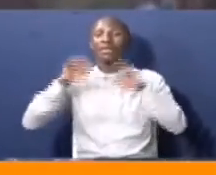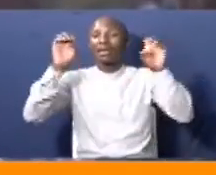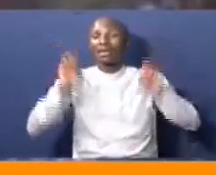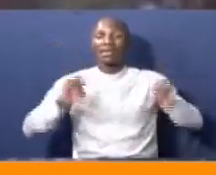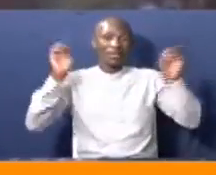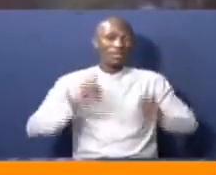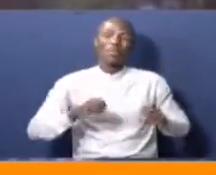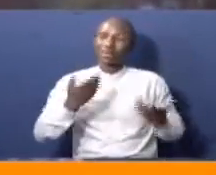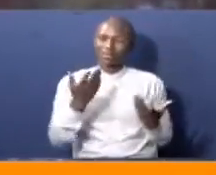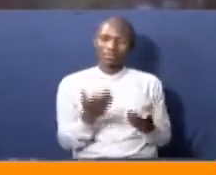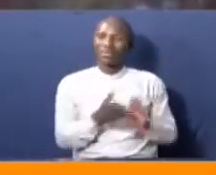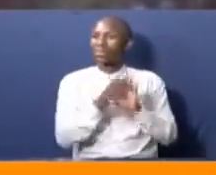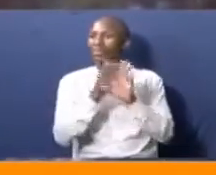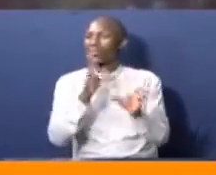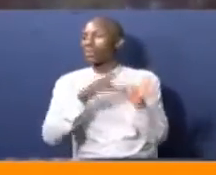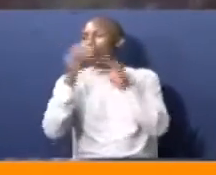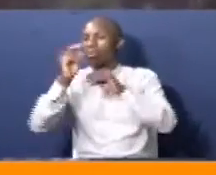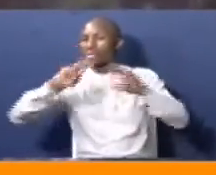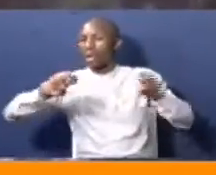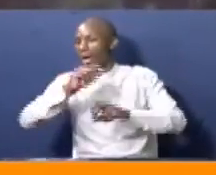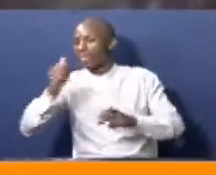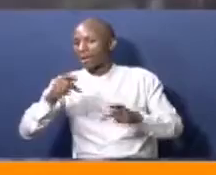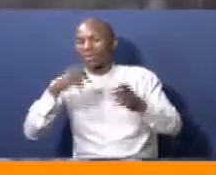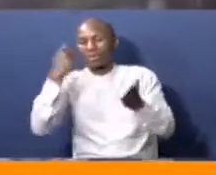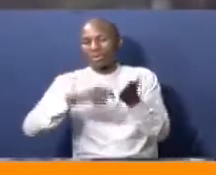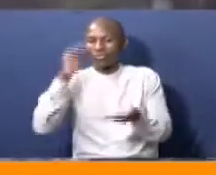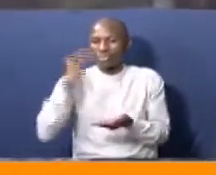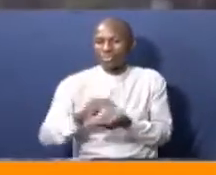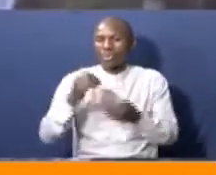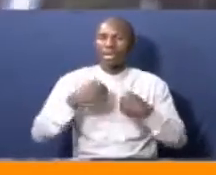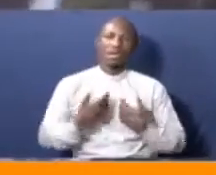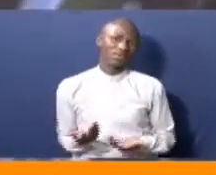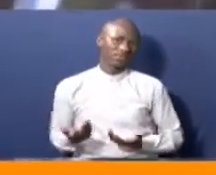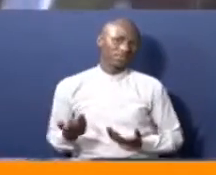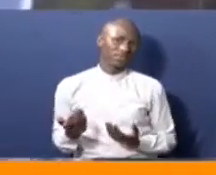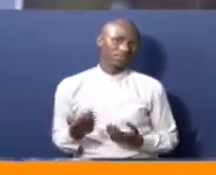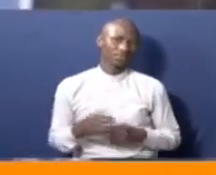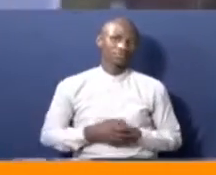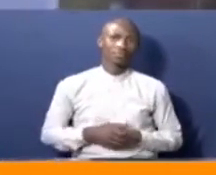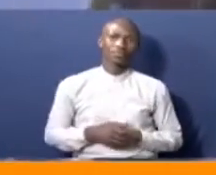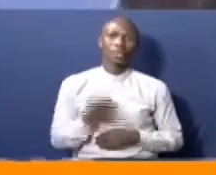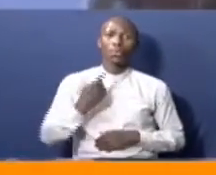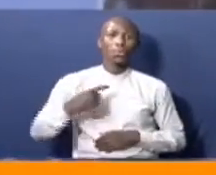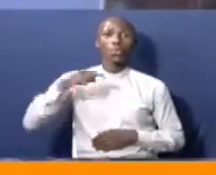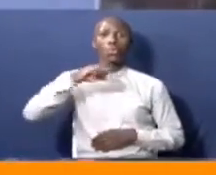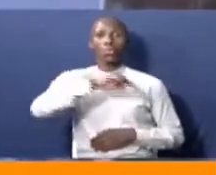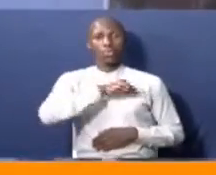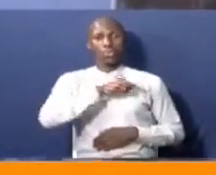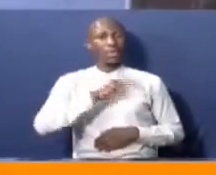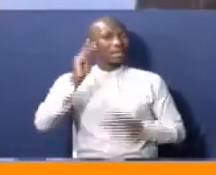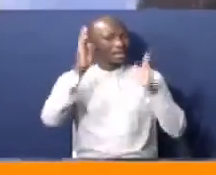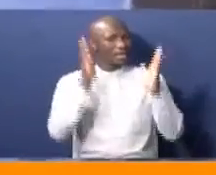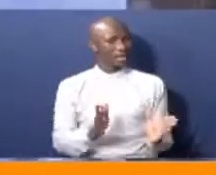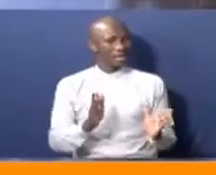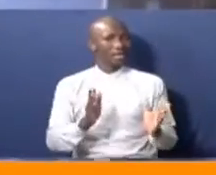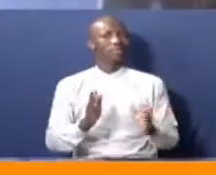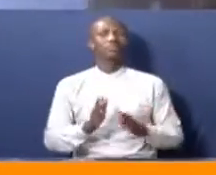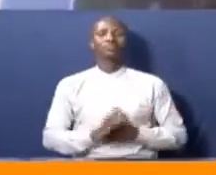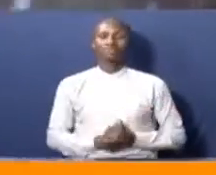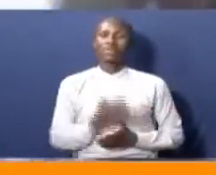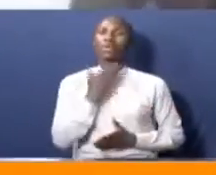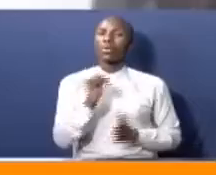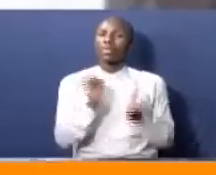mpaka wanahama waende kutafuta pahali kuna kodi ya chini. Kwa hivyo sisi kama Wakenya